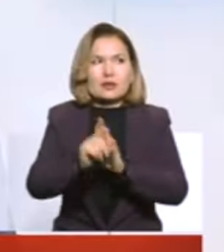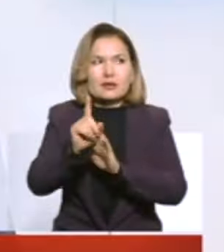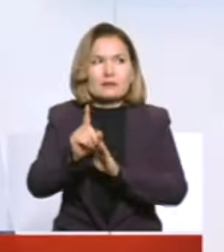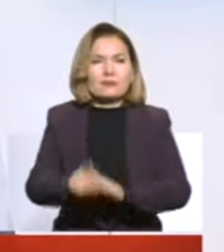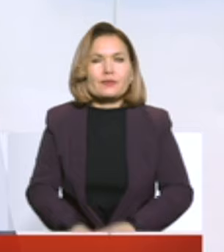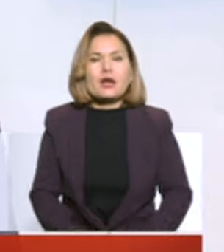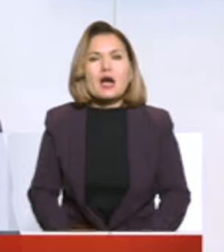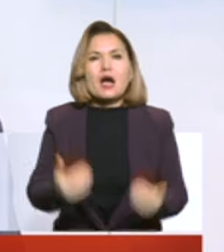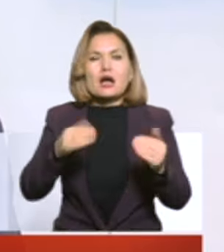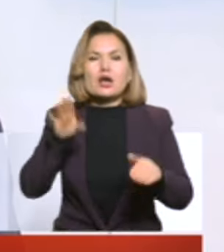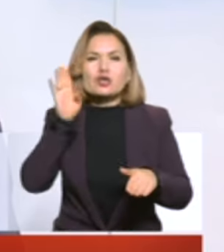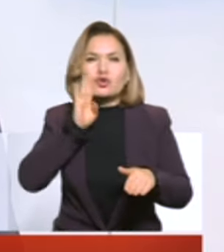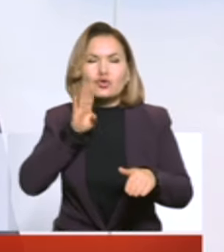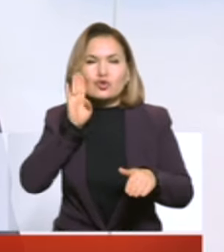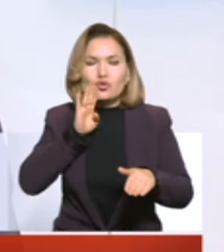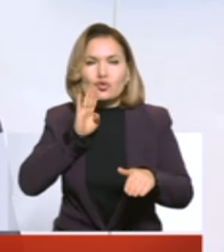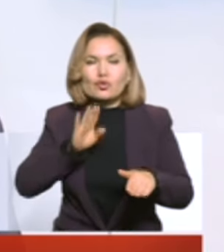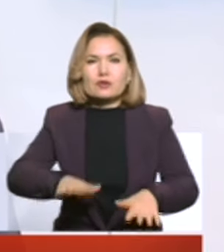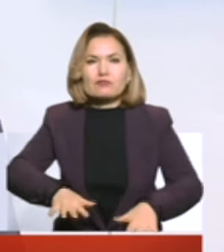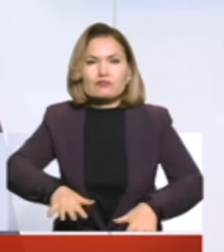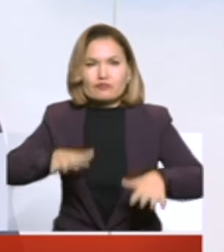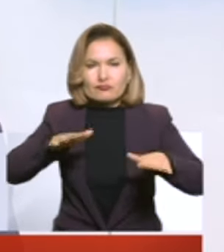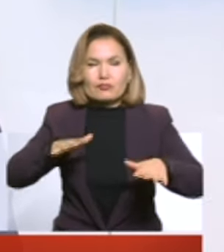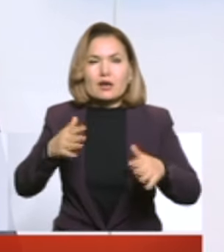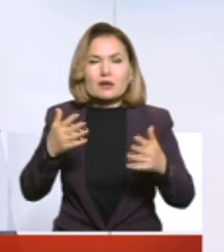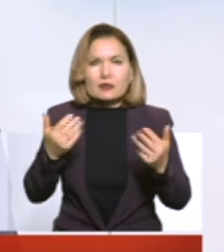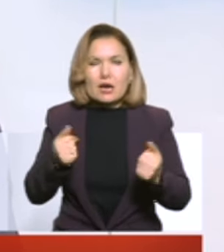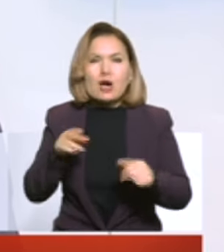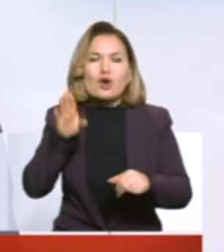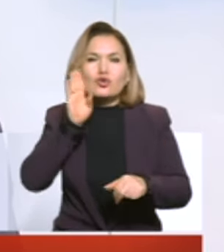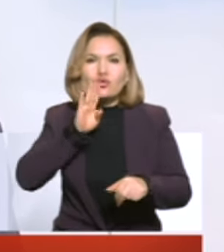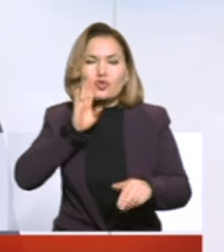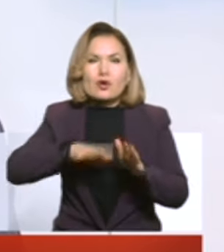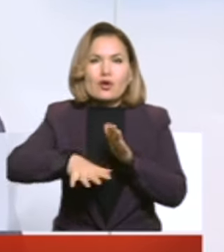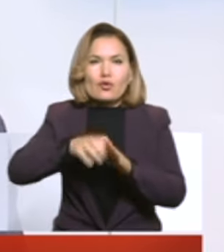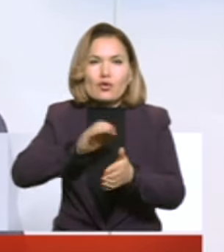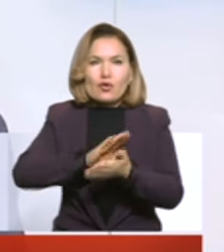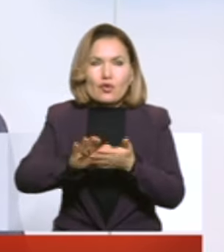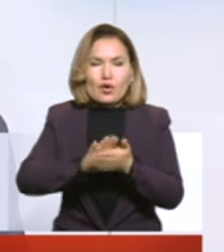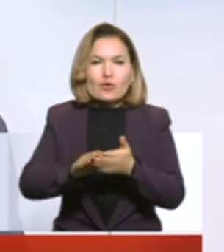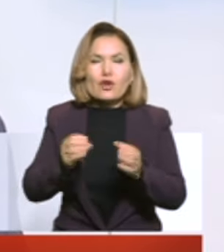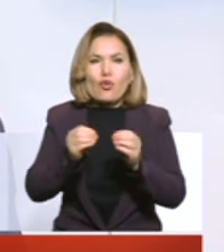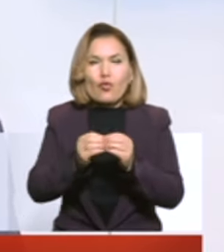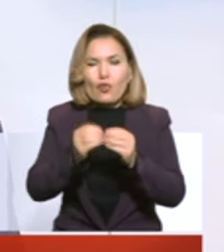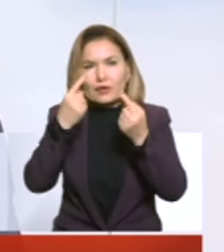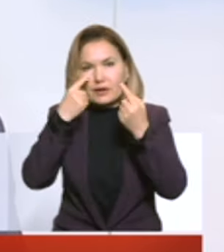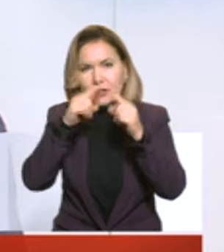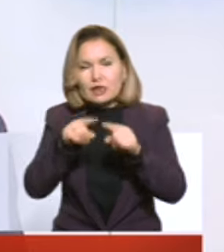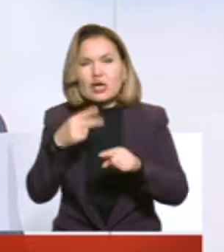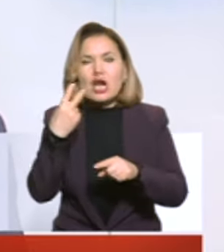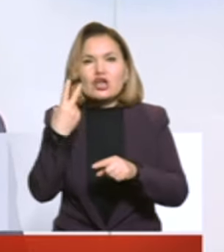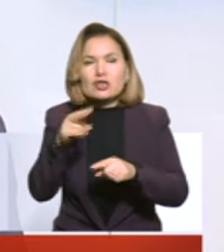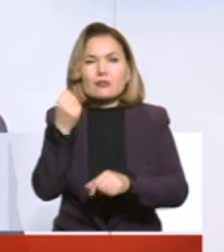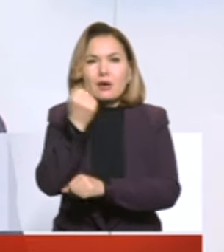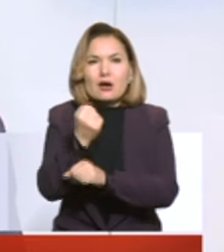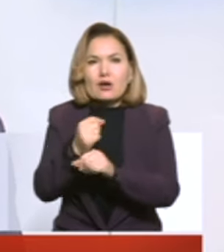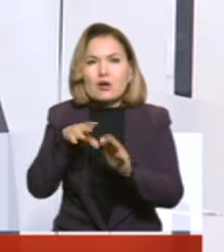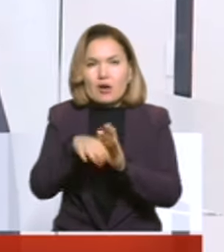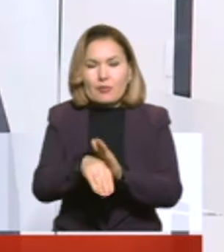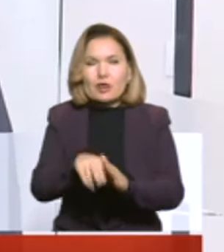Қазір судың деңгейі түскен екен, бүгінгі таңда 10 техника, 20 шақты адам ол жерде айналма жолмен айналысып отыр. Айналма жол